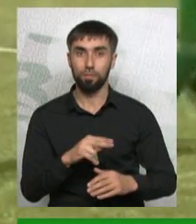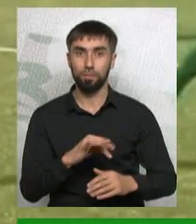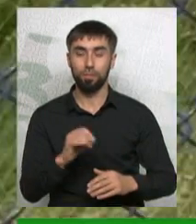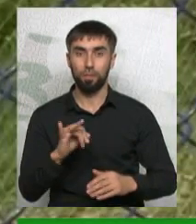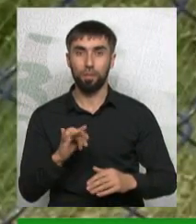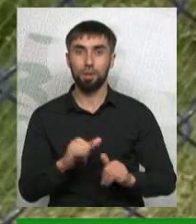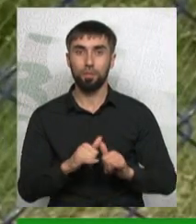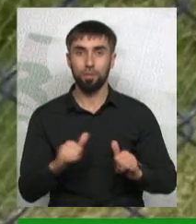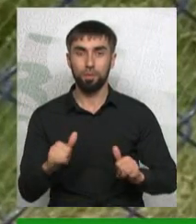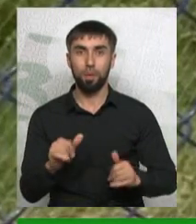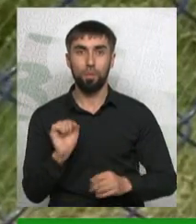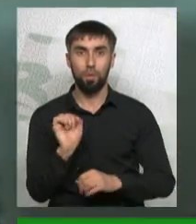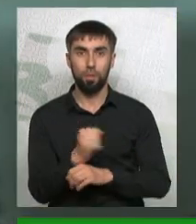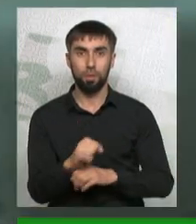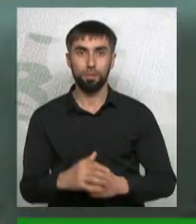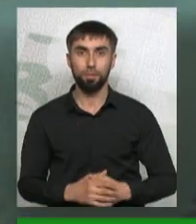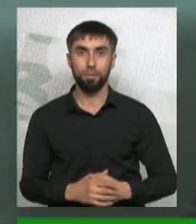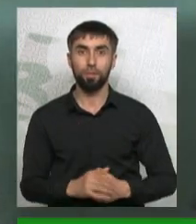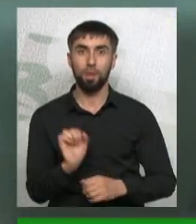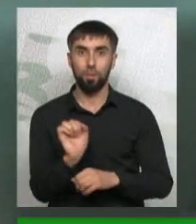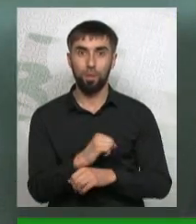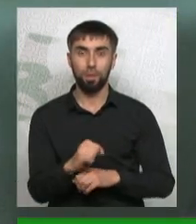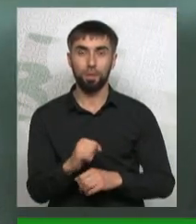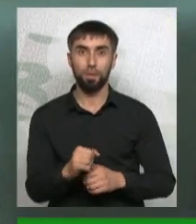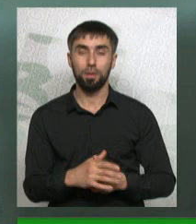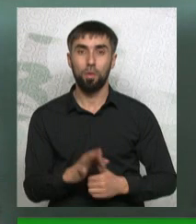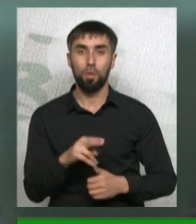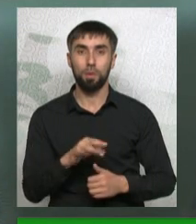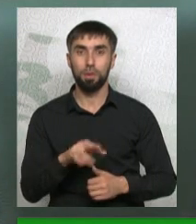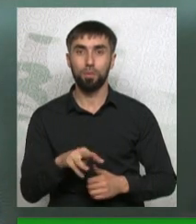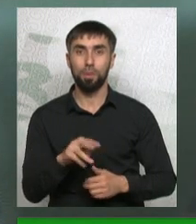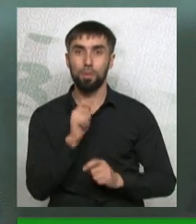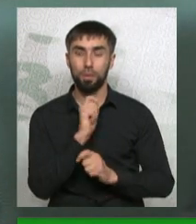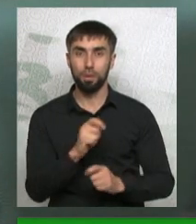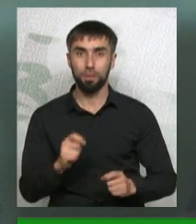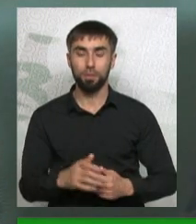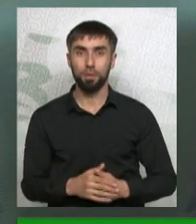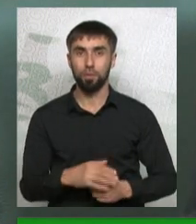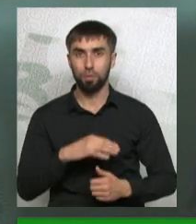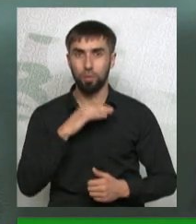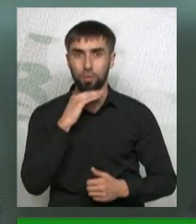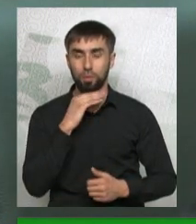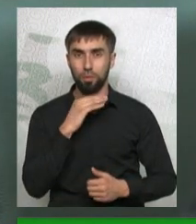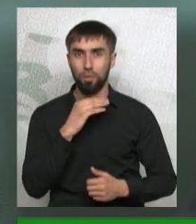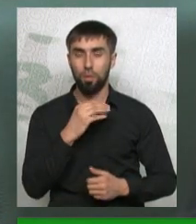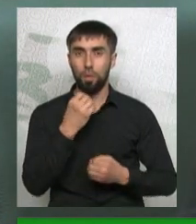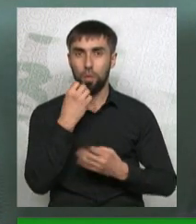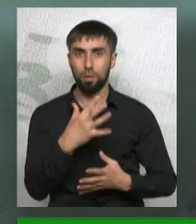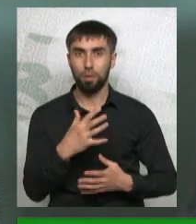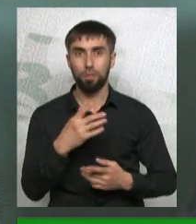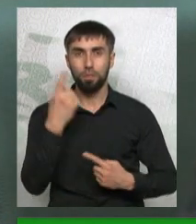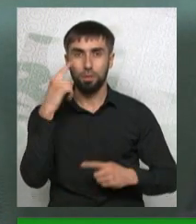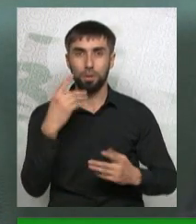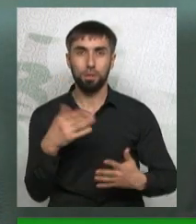с поощрениями победителей. Победителям, значит, определим призы, ну, достаточно солидные.